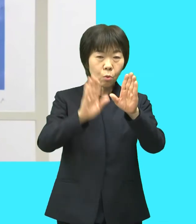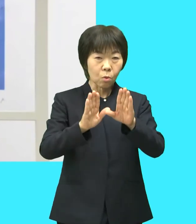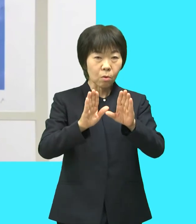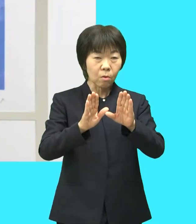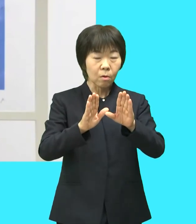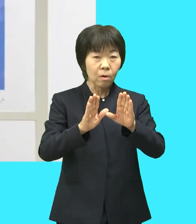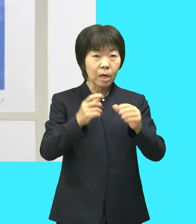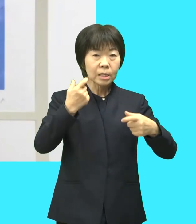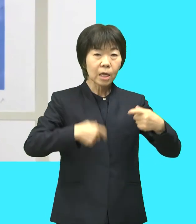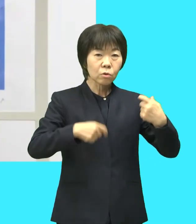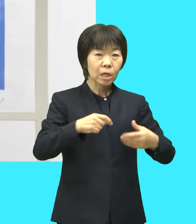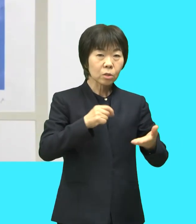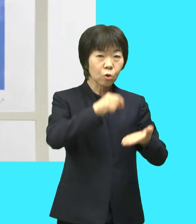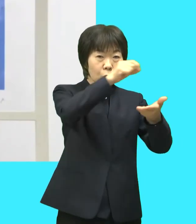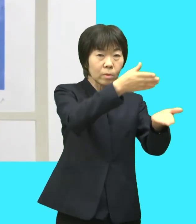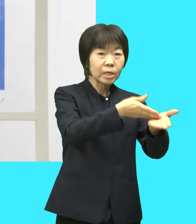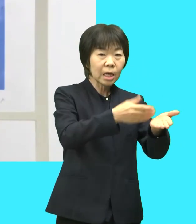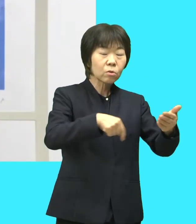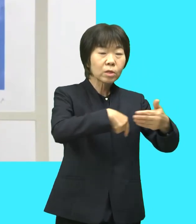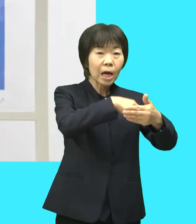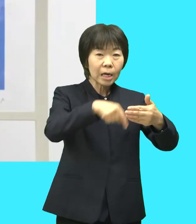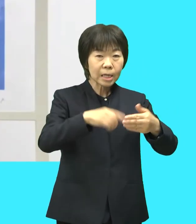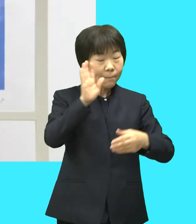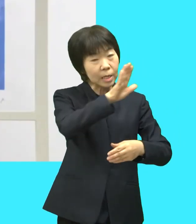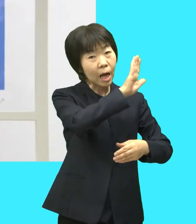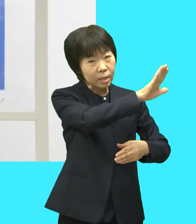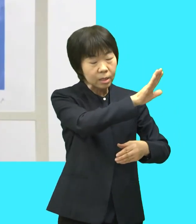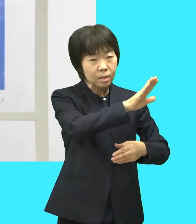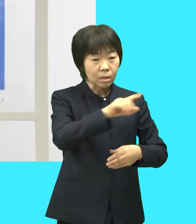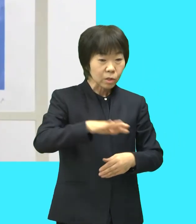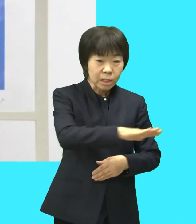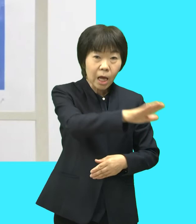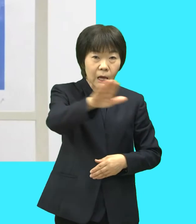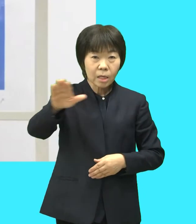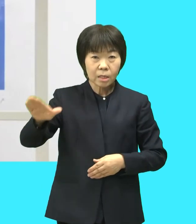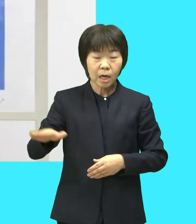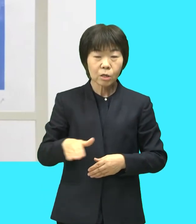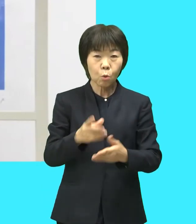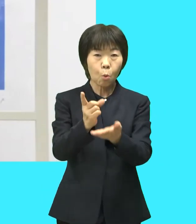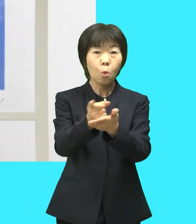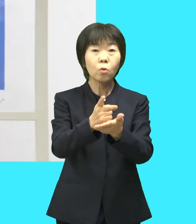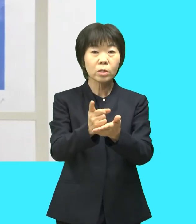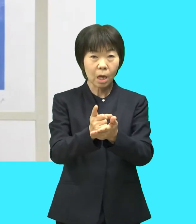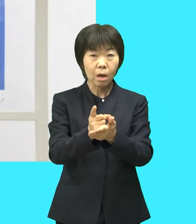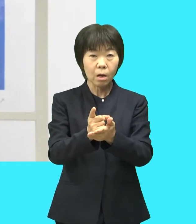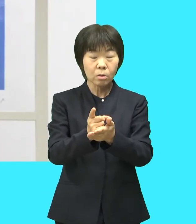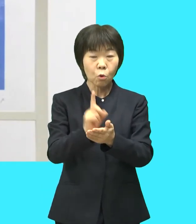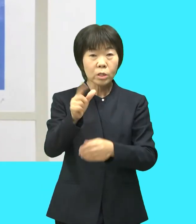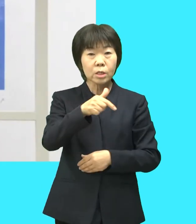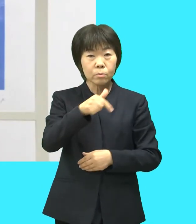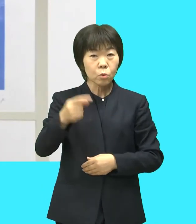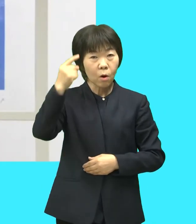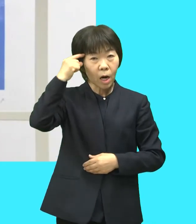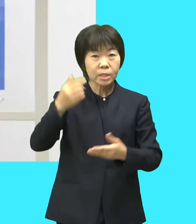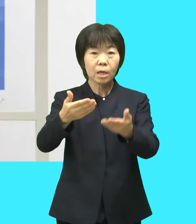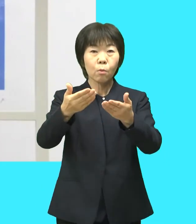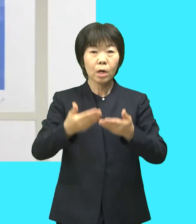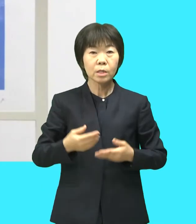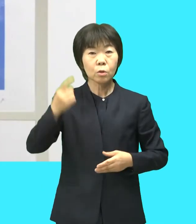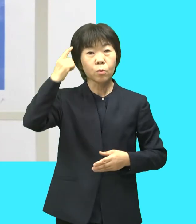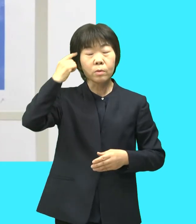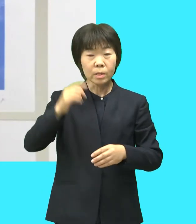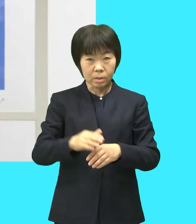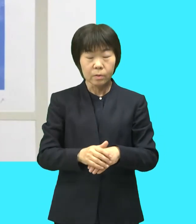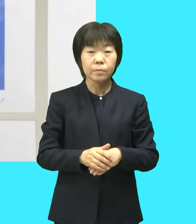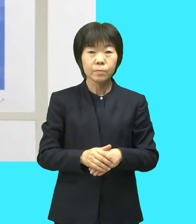また生徒たちのプレゼンの中で未来、こういった全体の方向性というものも一部感じていただいたかと思います